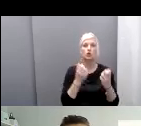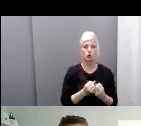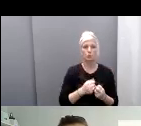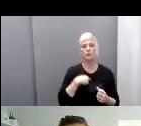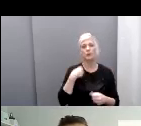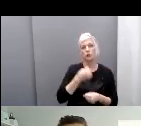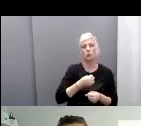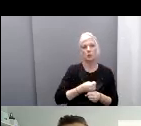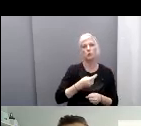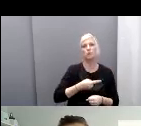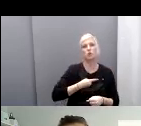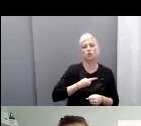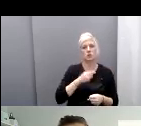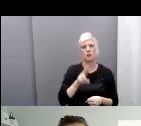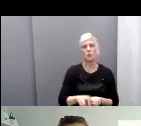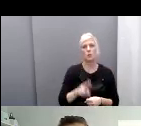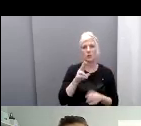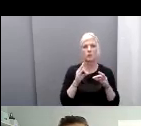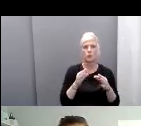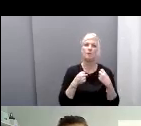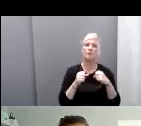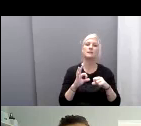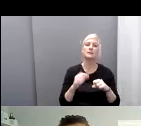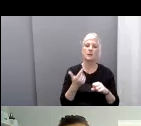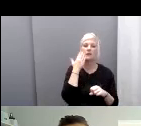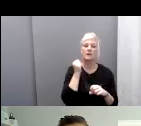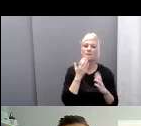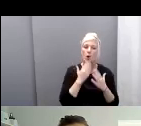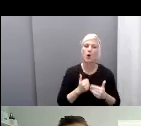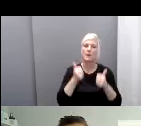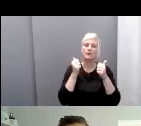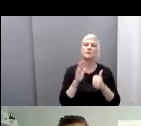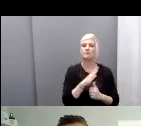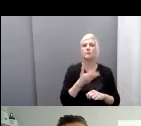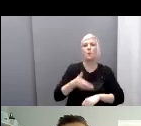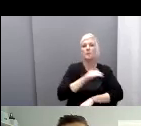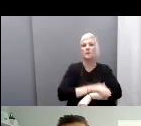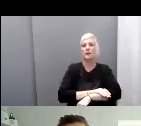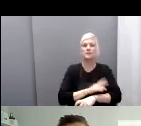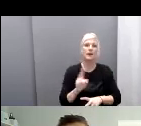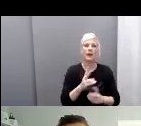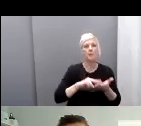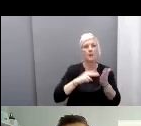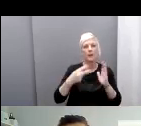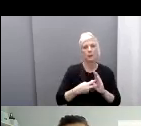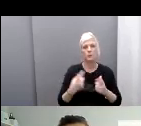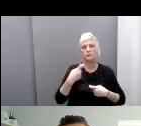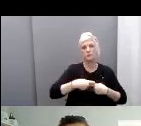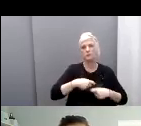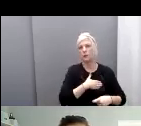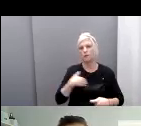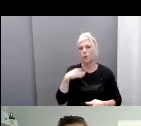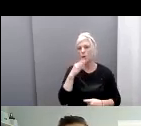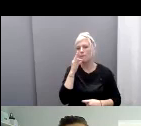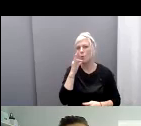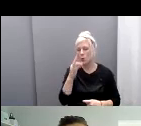konkret med hur verksamheter kan förbättra sin kompetens och metoder kring de här frågorna. Och på